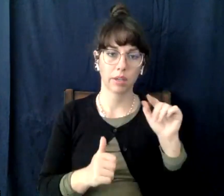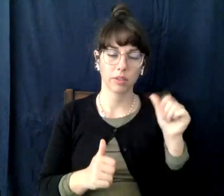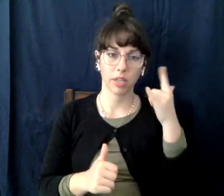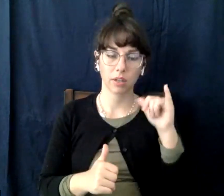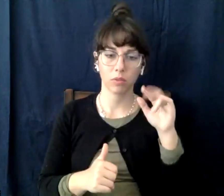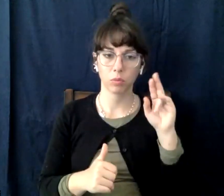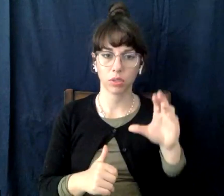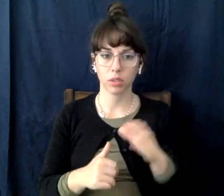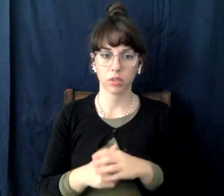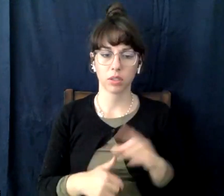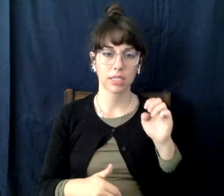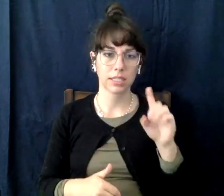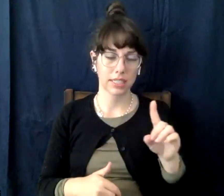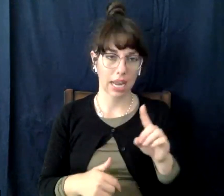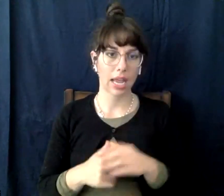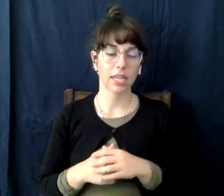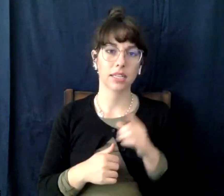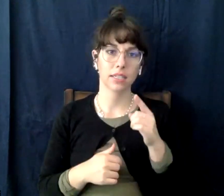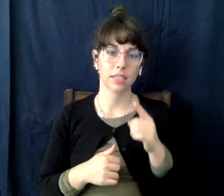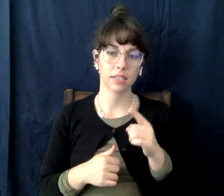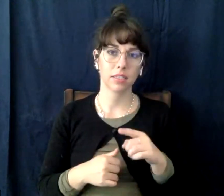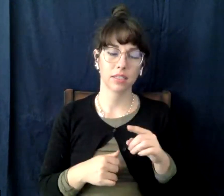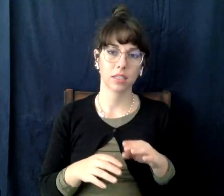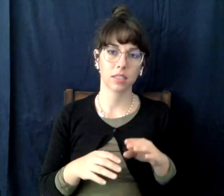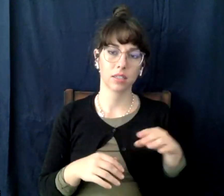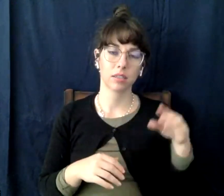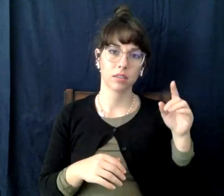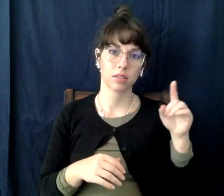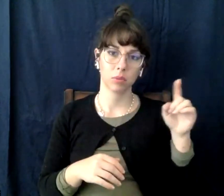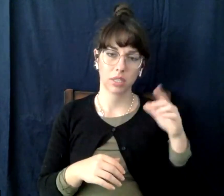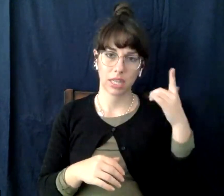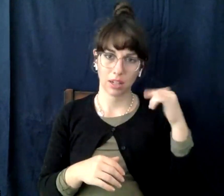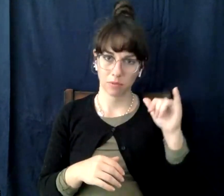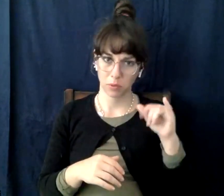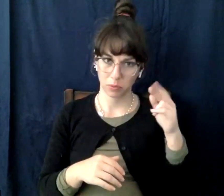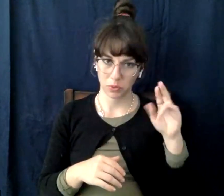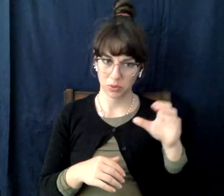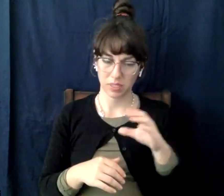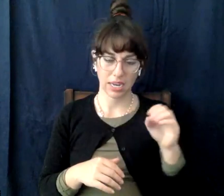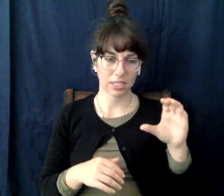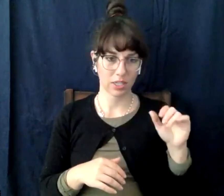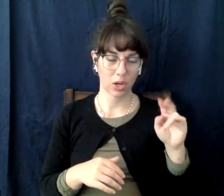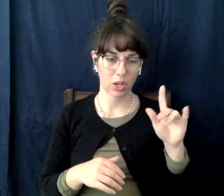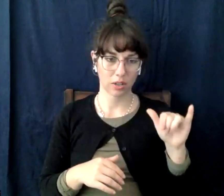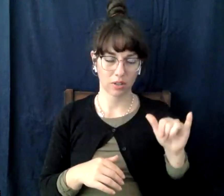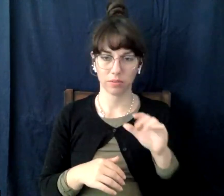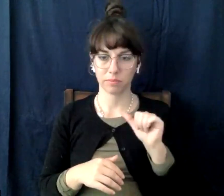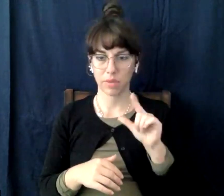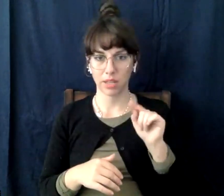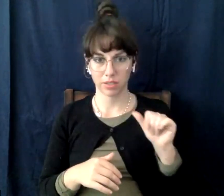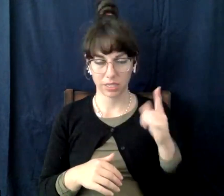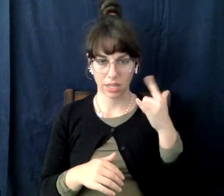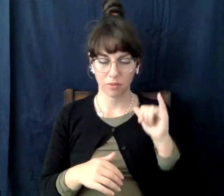Thank Paul. to answer your question,